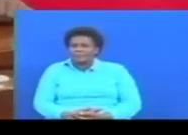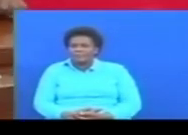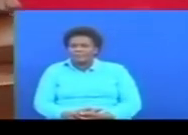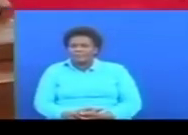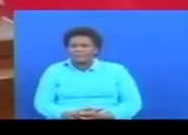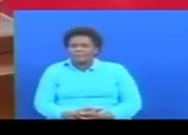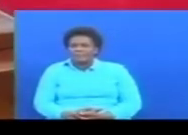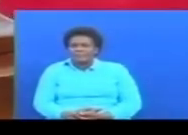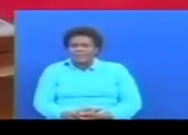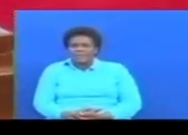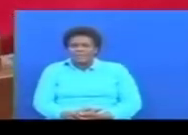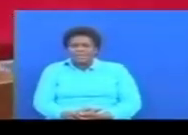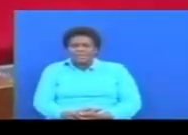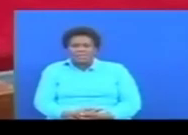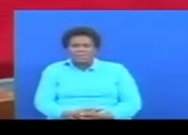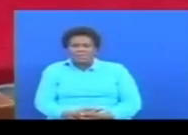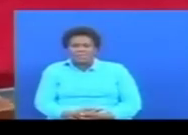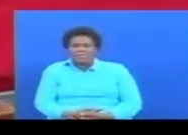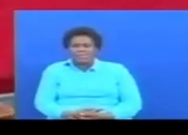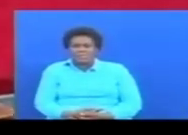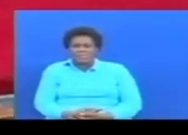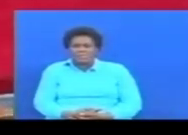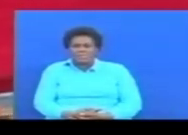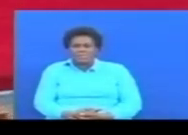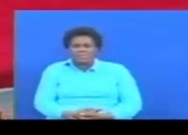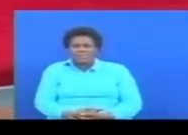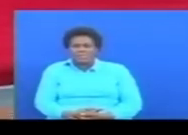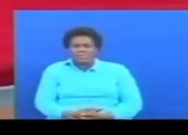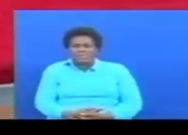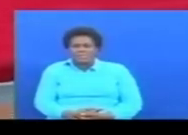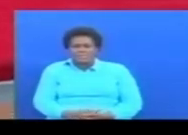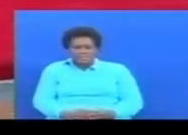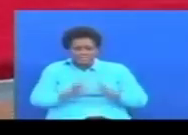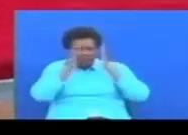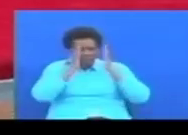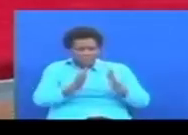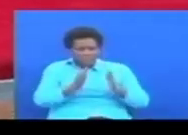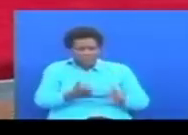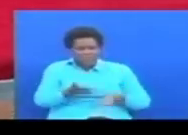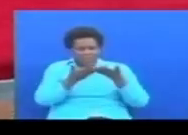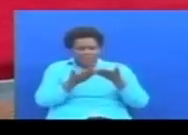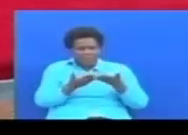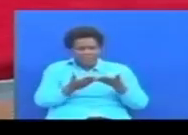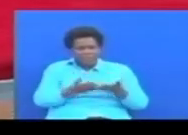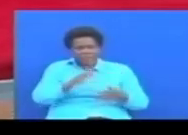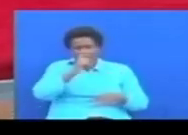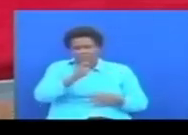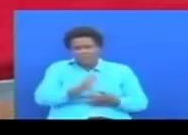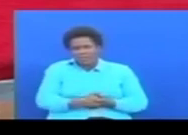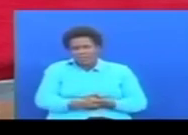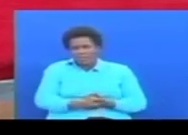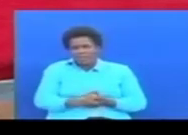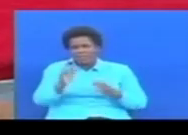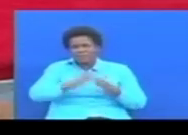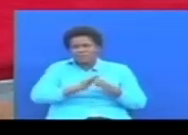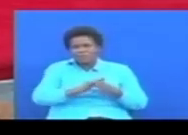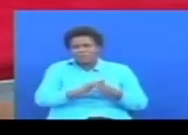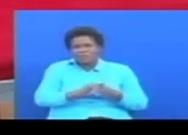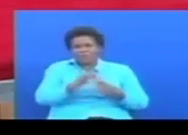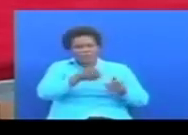Mheshimiwa naibu spika, napenda kujibu swali la Mheshimiwa mbunge kuhusu swala idadi halisi ya visima ambavyo katika vijiji. Labda nimuombe Mheshimiwa